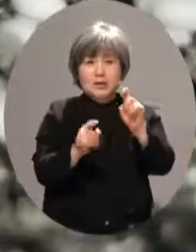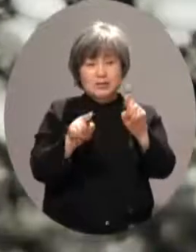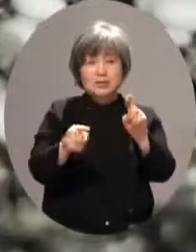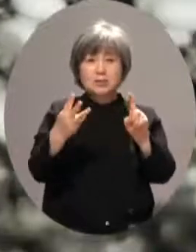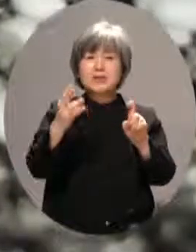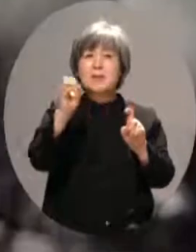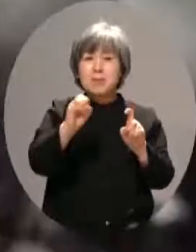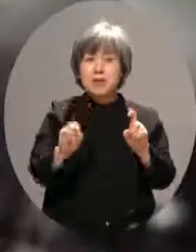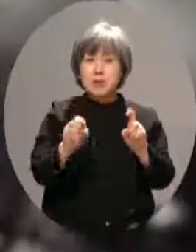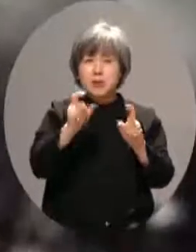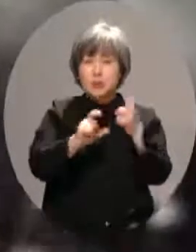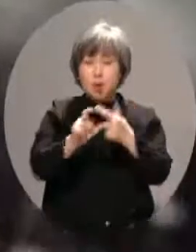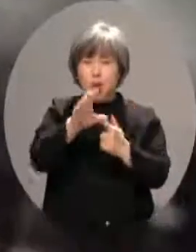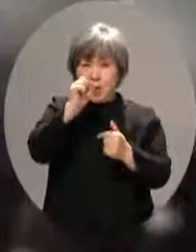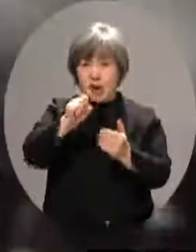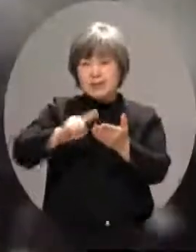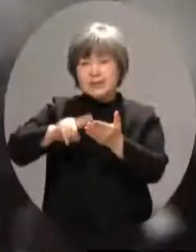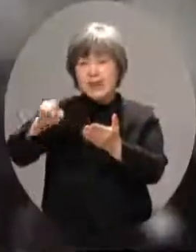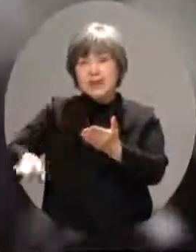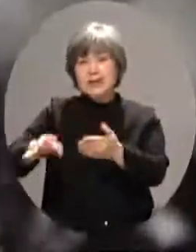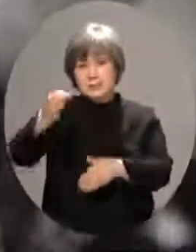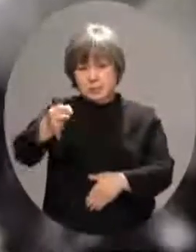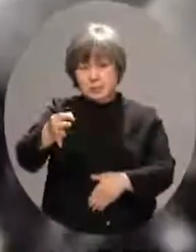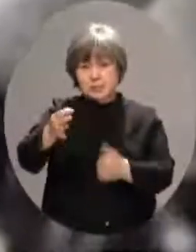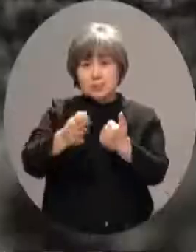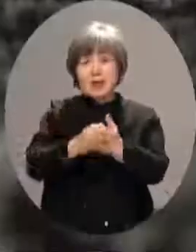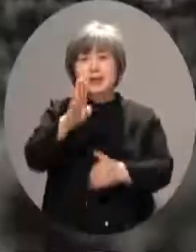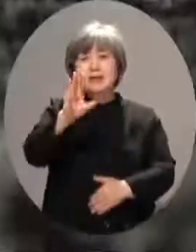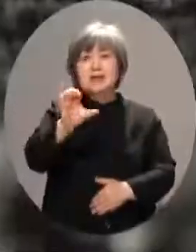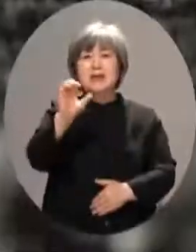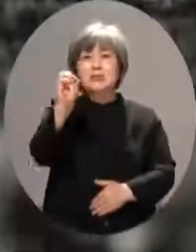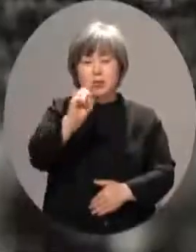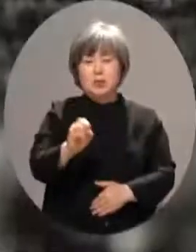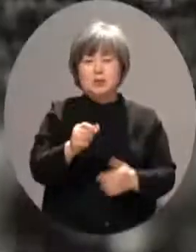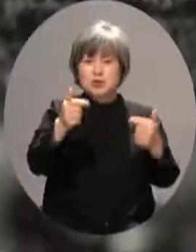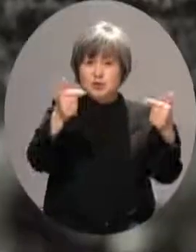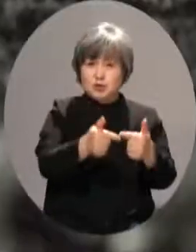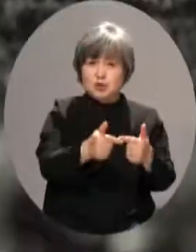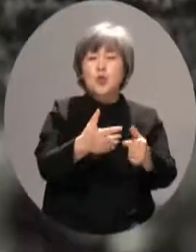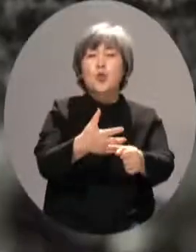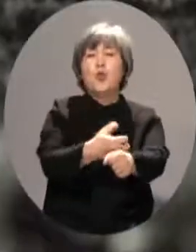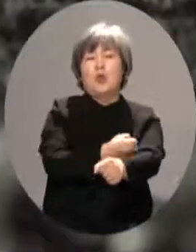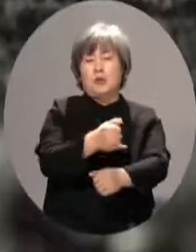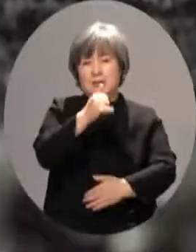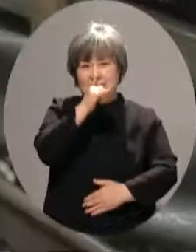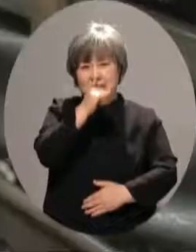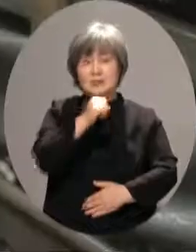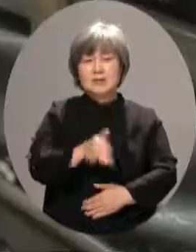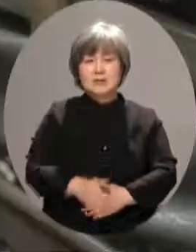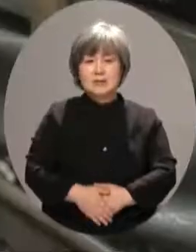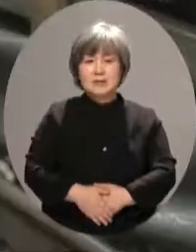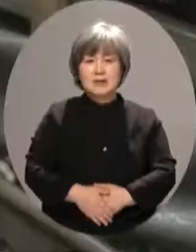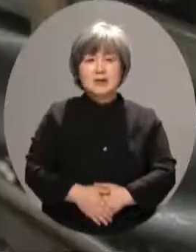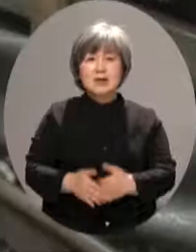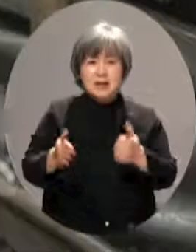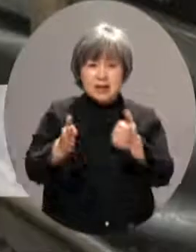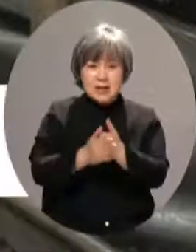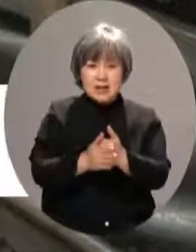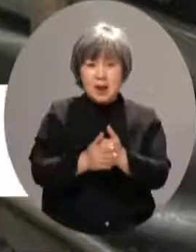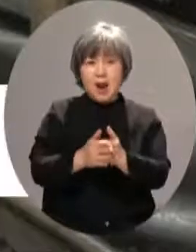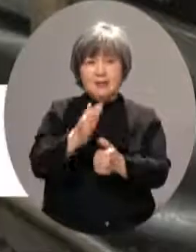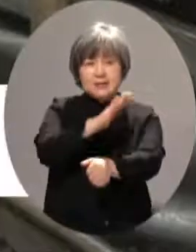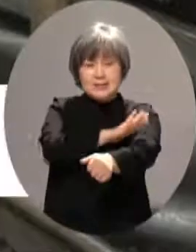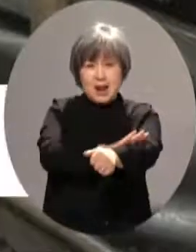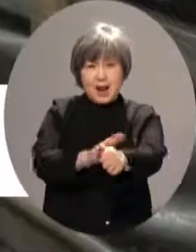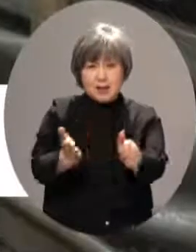높이며 로열티 지급액을 45% 줄이는 효과를 거뒀습니다 수확량도 많고